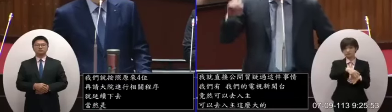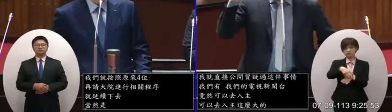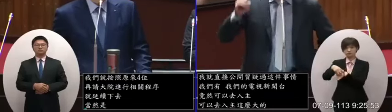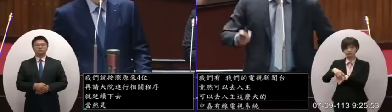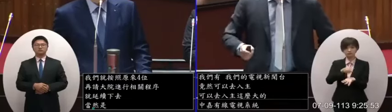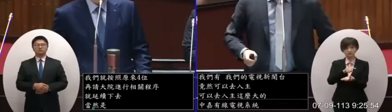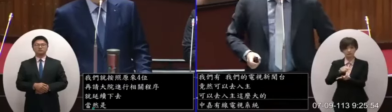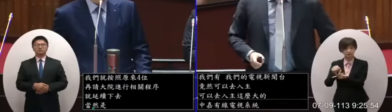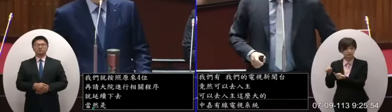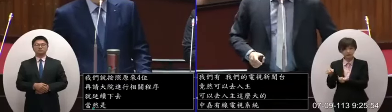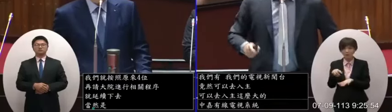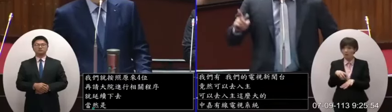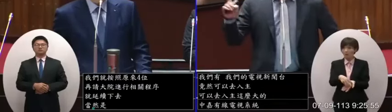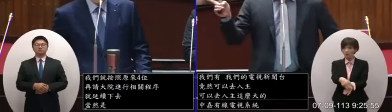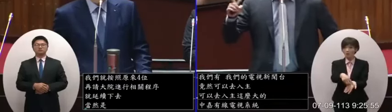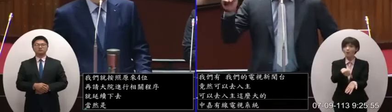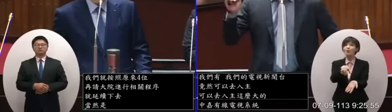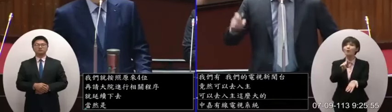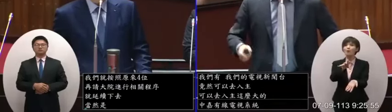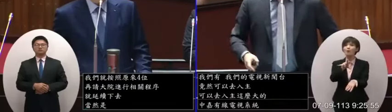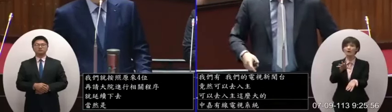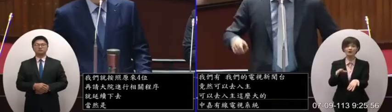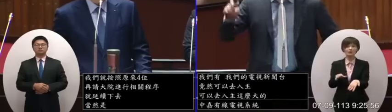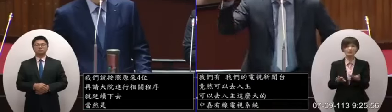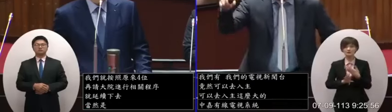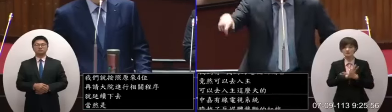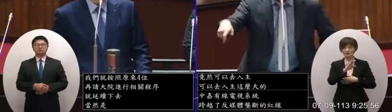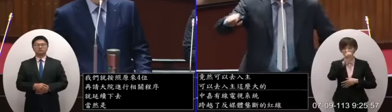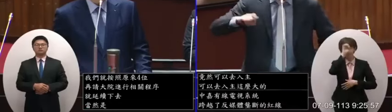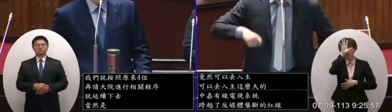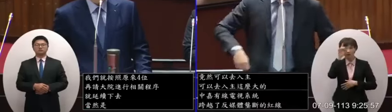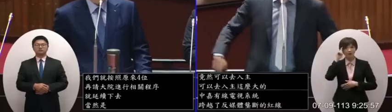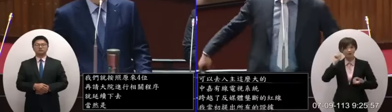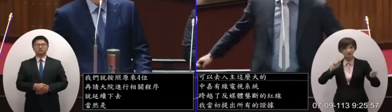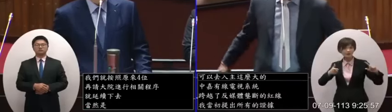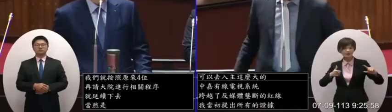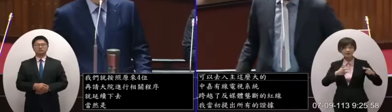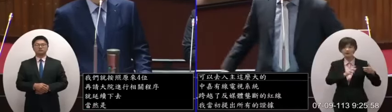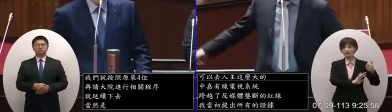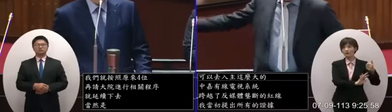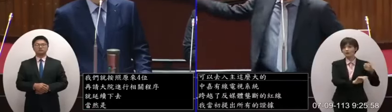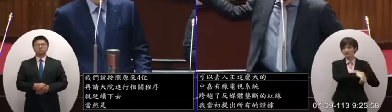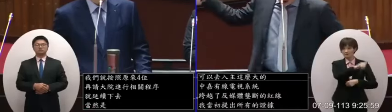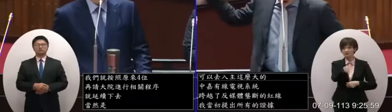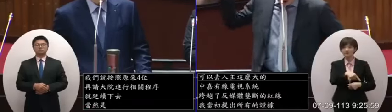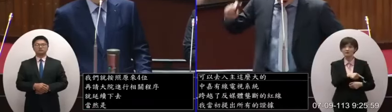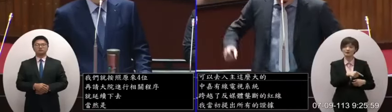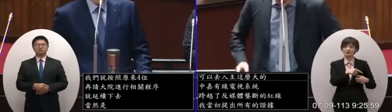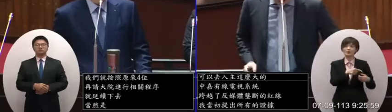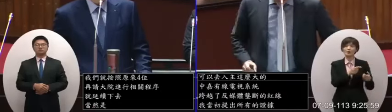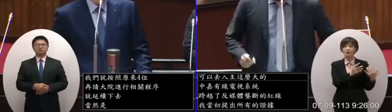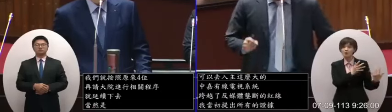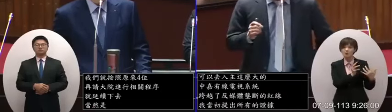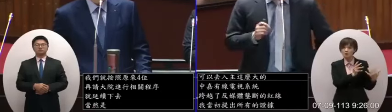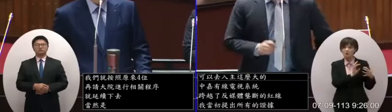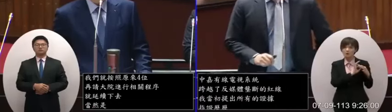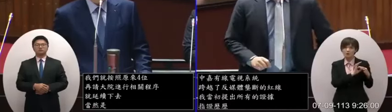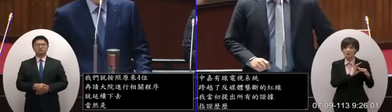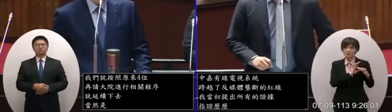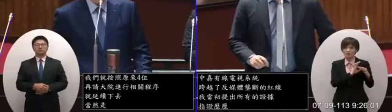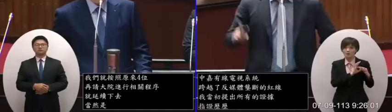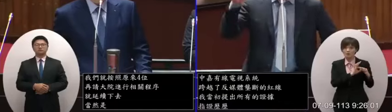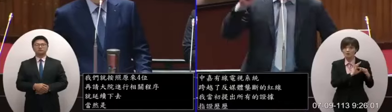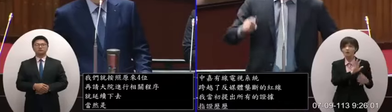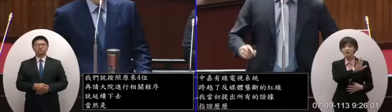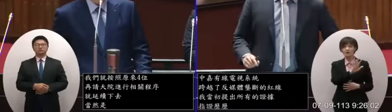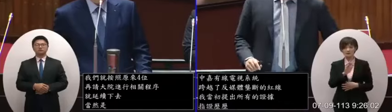历，那个时候也有不同党派的立法委员在立法院关心这件事情。我们的 NCC 经过调